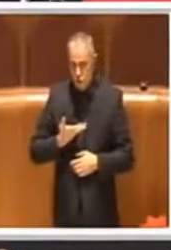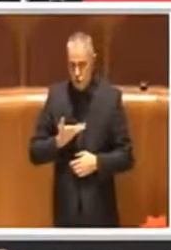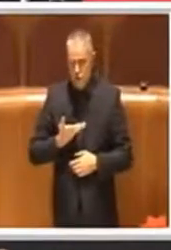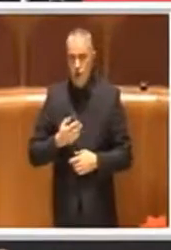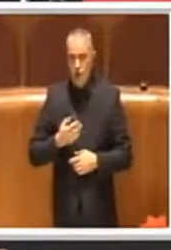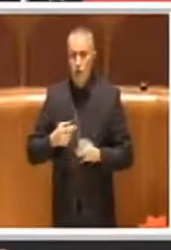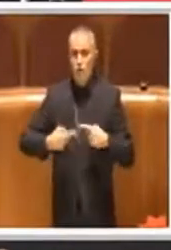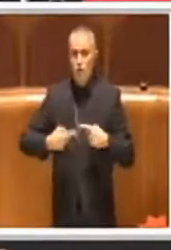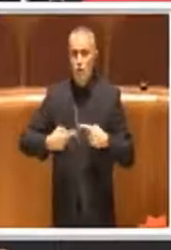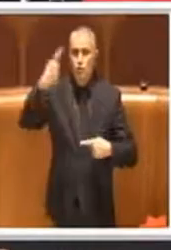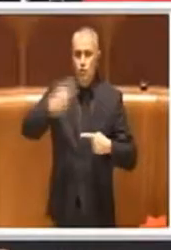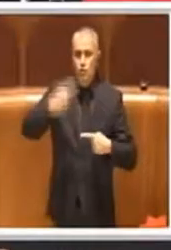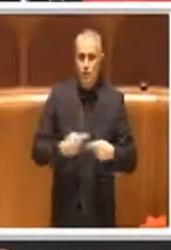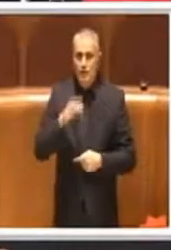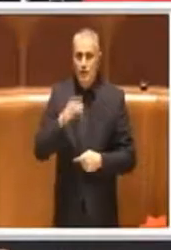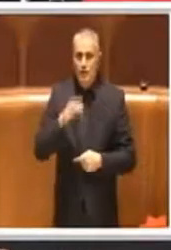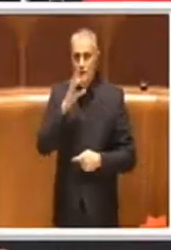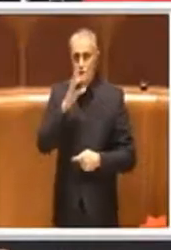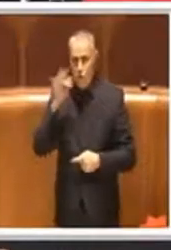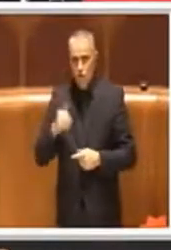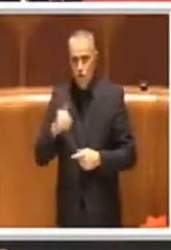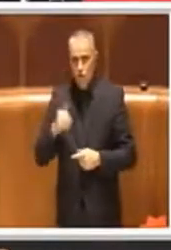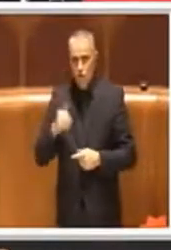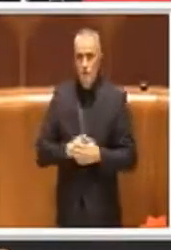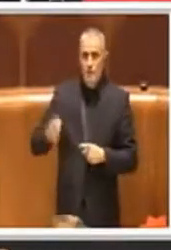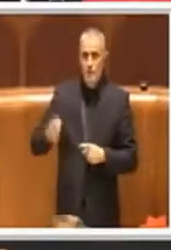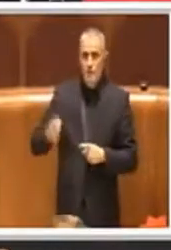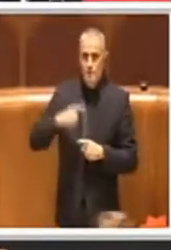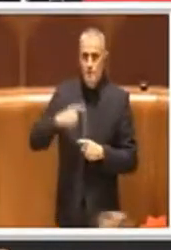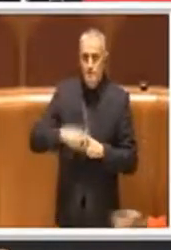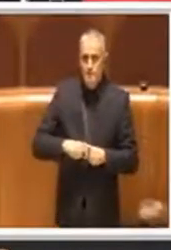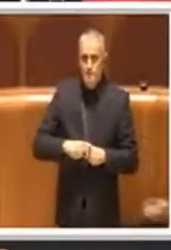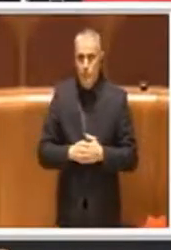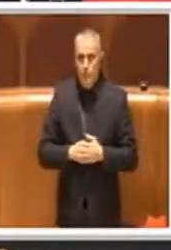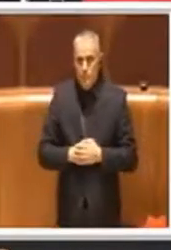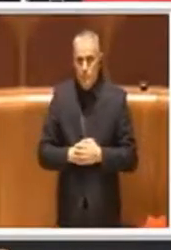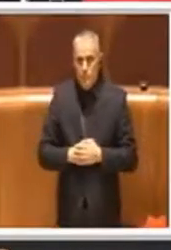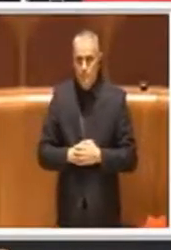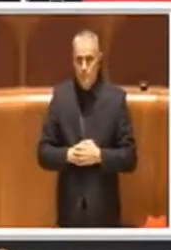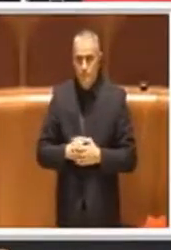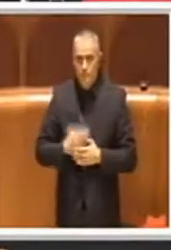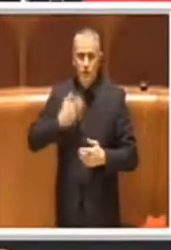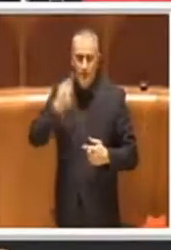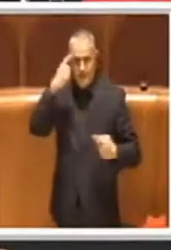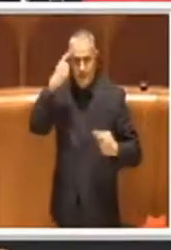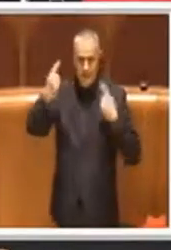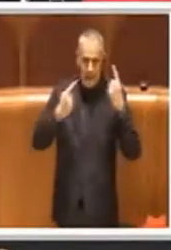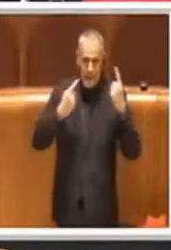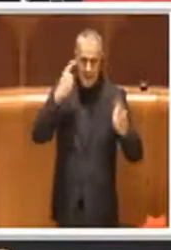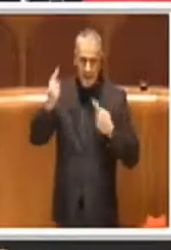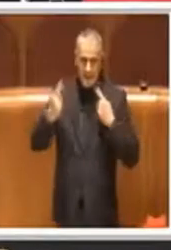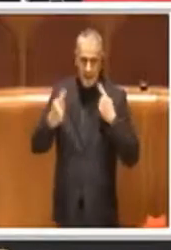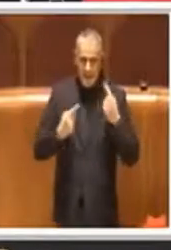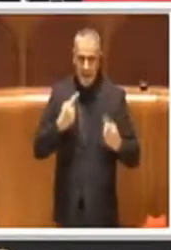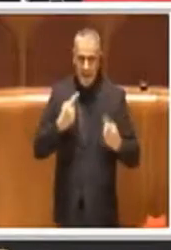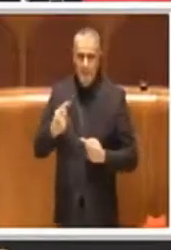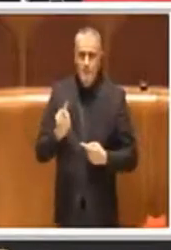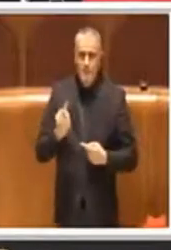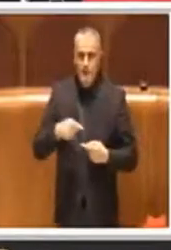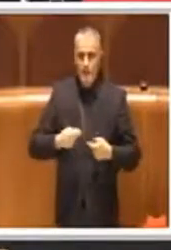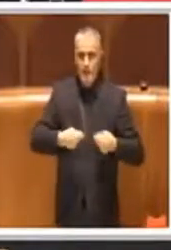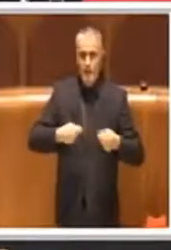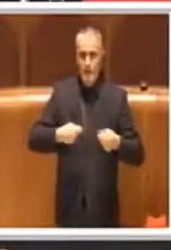dedicata alla promozione dei dolci tipici romani, e poi altre iniziative quali eventi nei